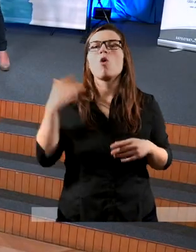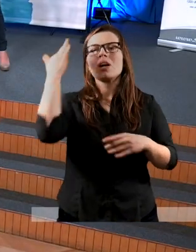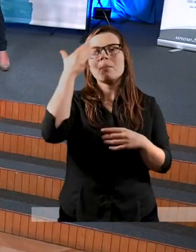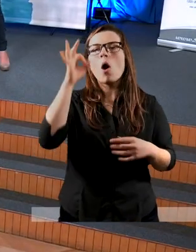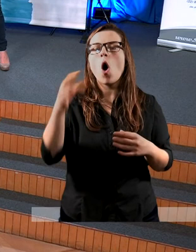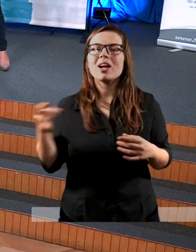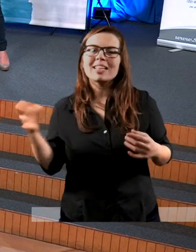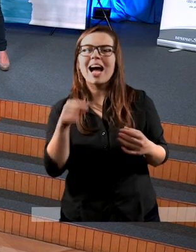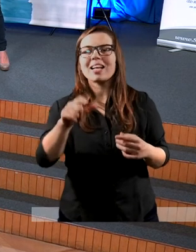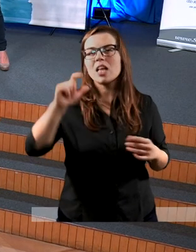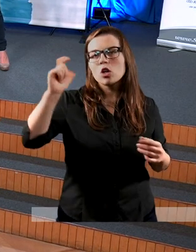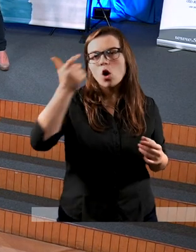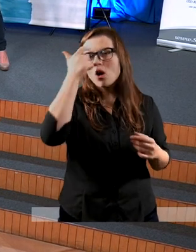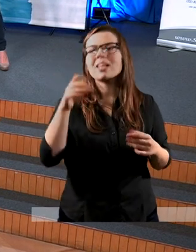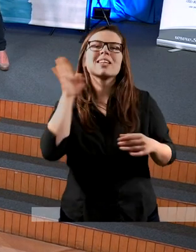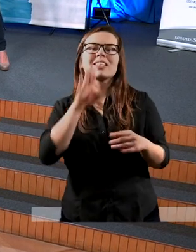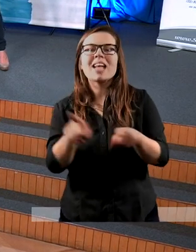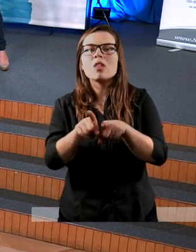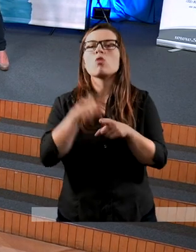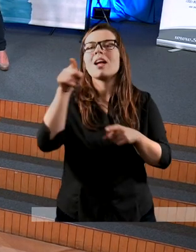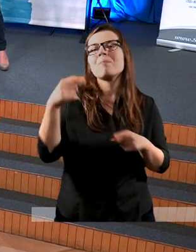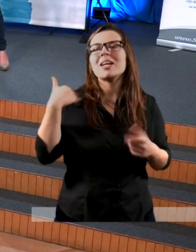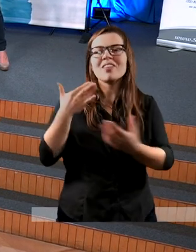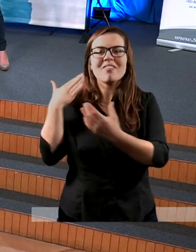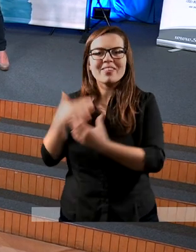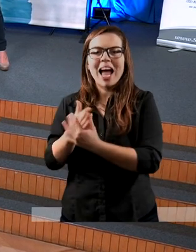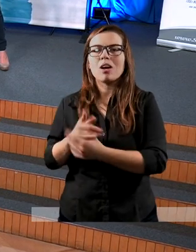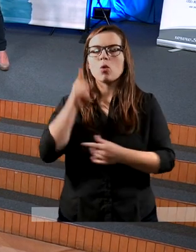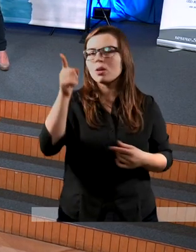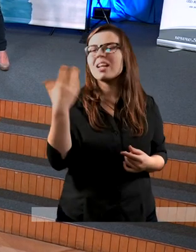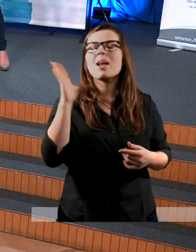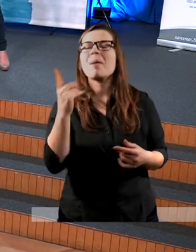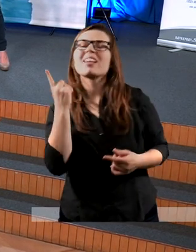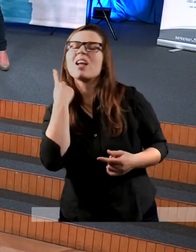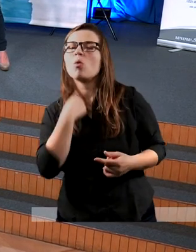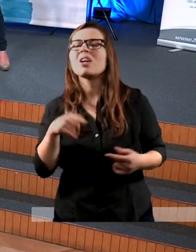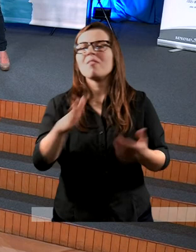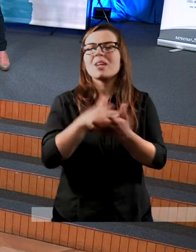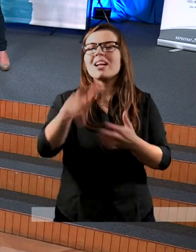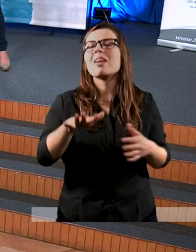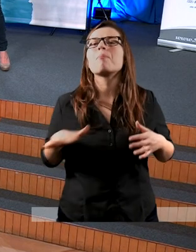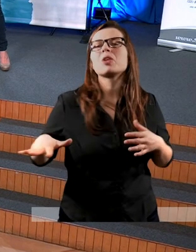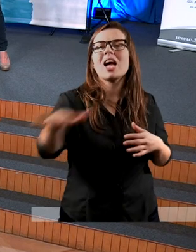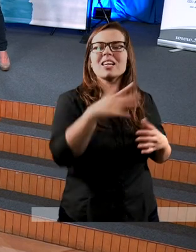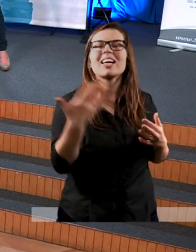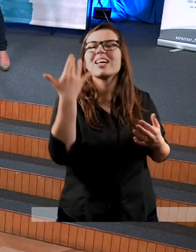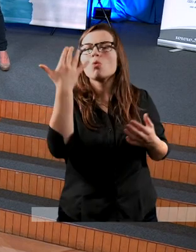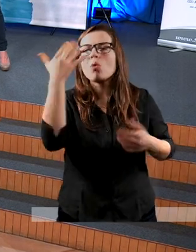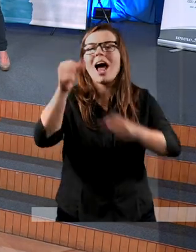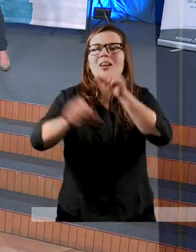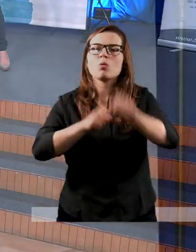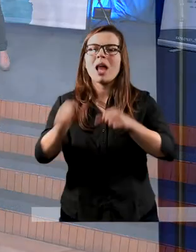marzenia o zagraniu tej roli, a jednocześnie bycia Mu wierną. Nie będę udawać, że na przestrzeni tych kilkunastu